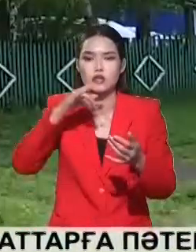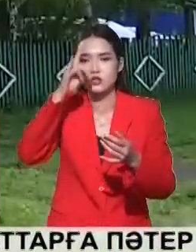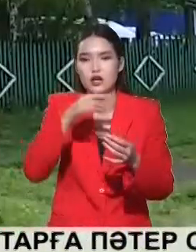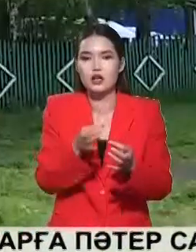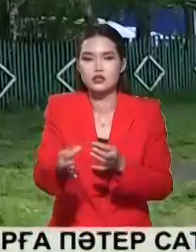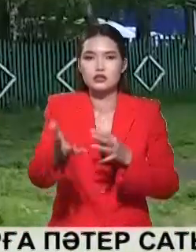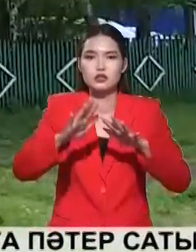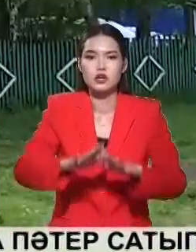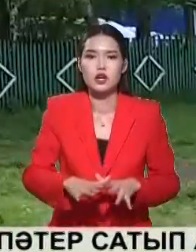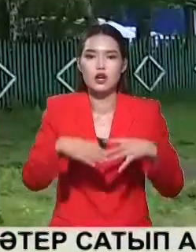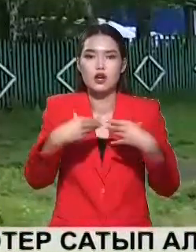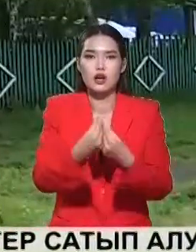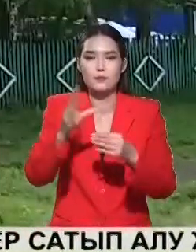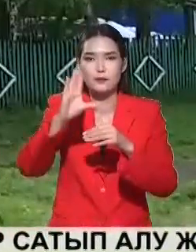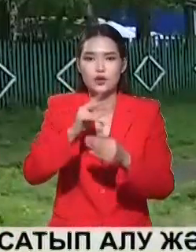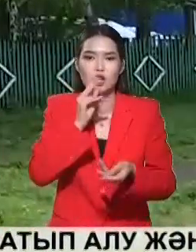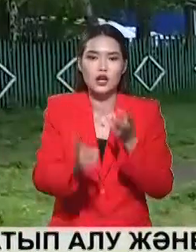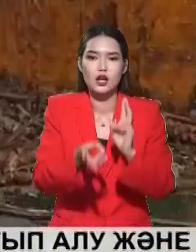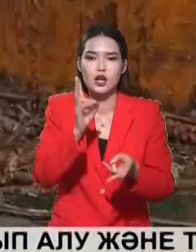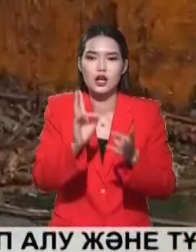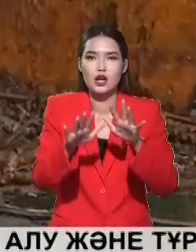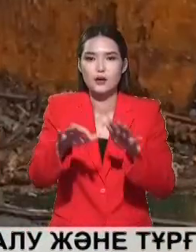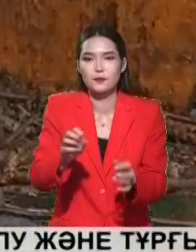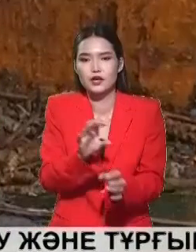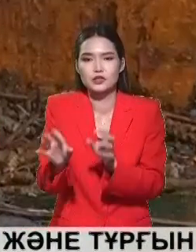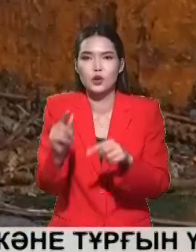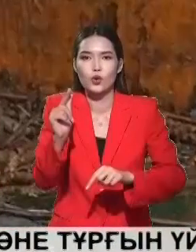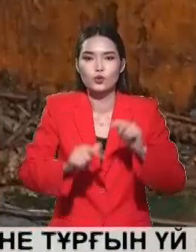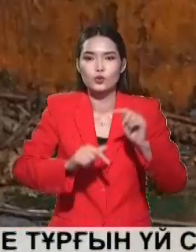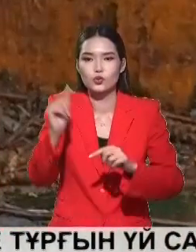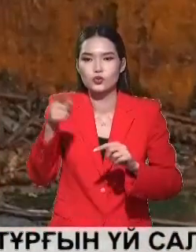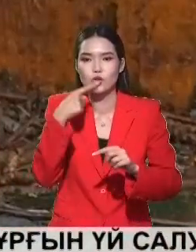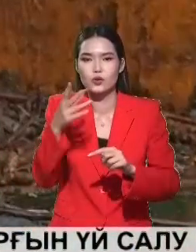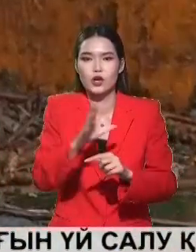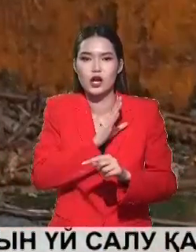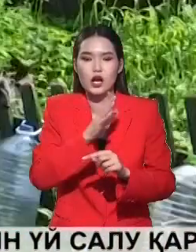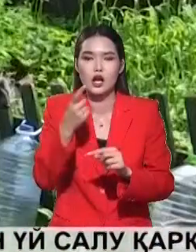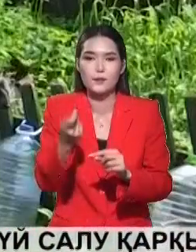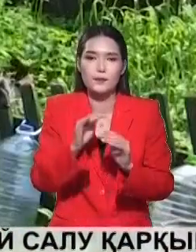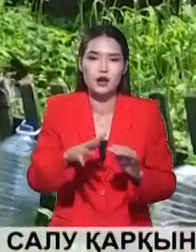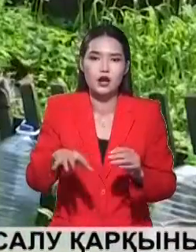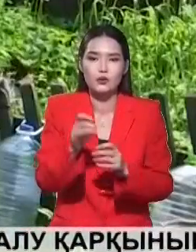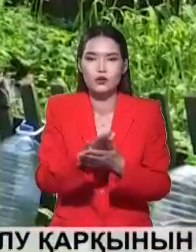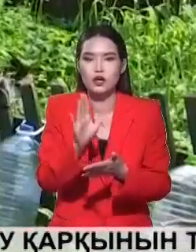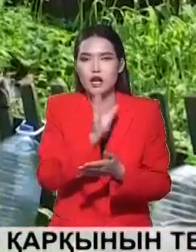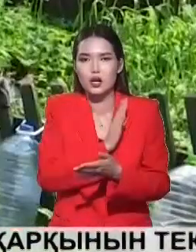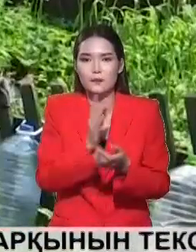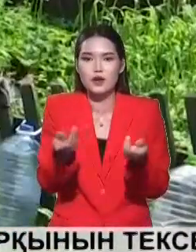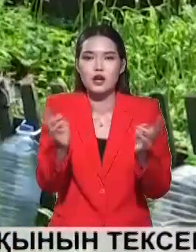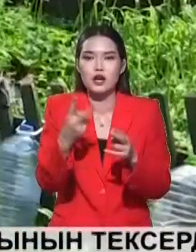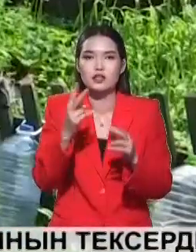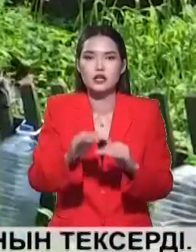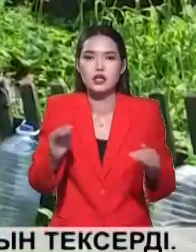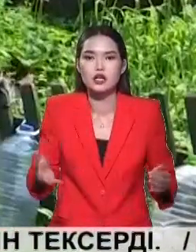алған отбасы кешкі ас дайындап артынша жатып қалған. Туысқандарының айтуынша алдымен кішкентай сәби ұйқыға бастады. Ізінше қалған екі баланың